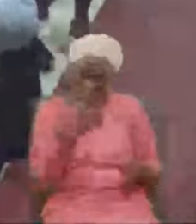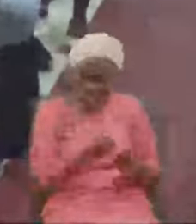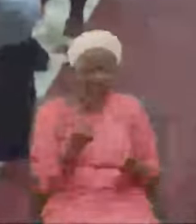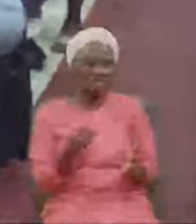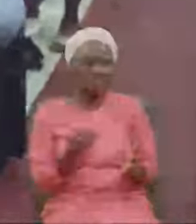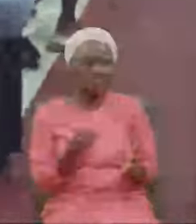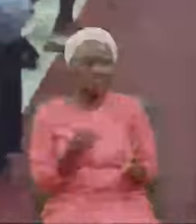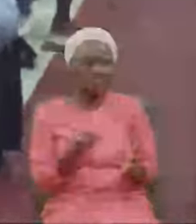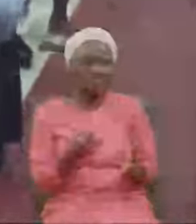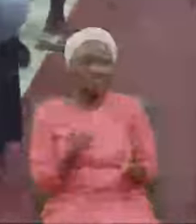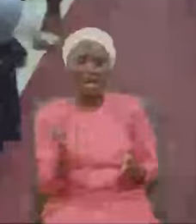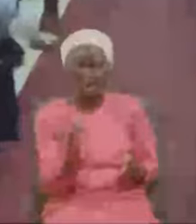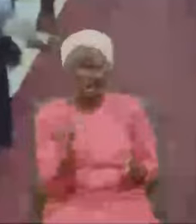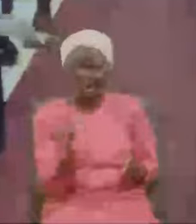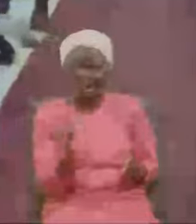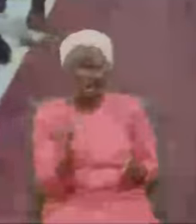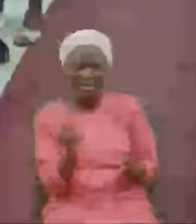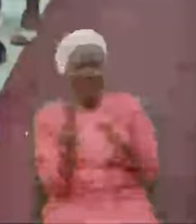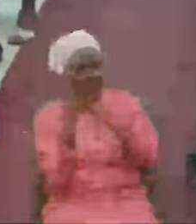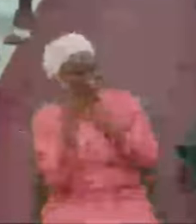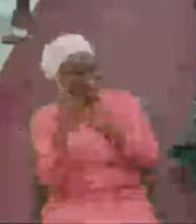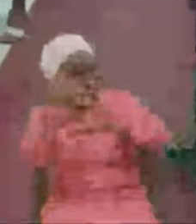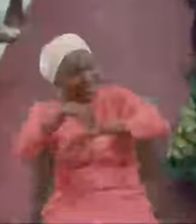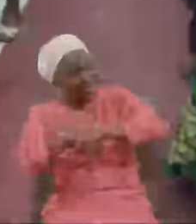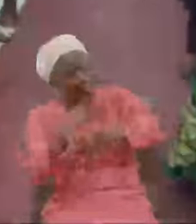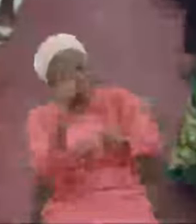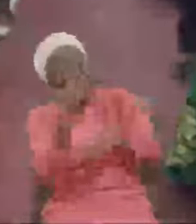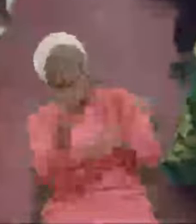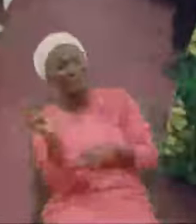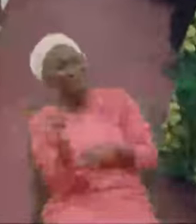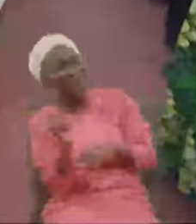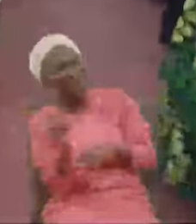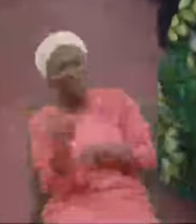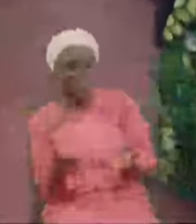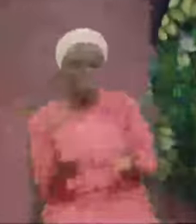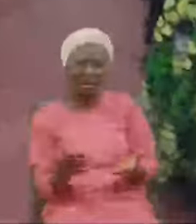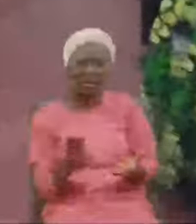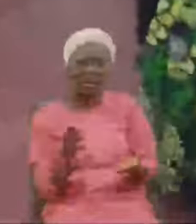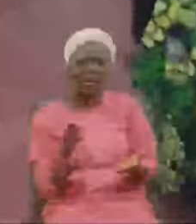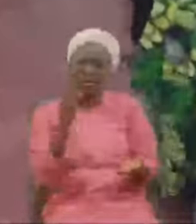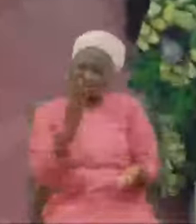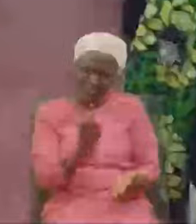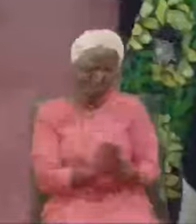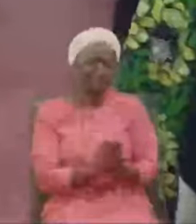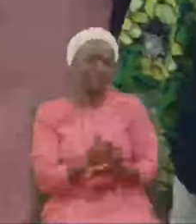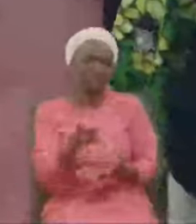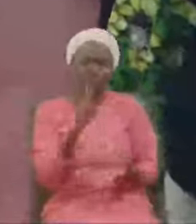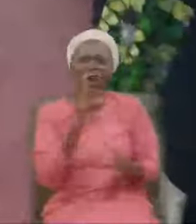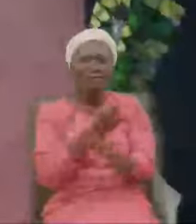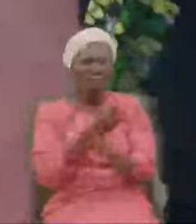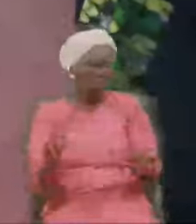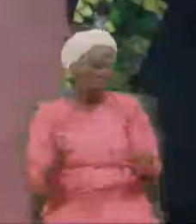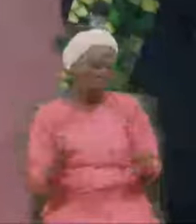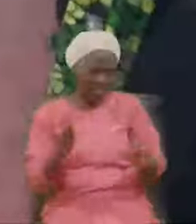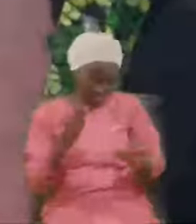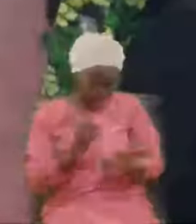Le fait de mouiller le lit est ôté. Recevez cela. Vous en êtes affranchi. Le bruit